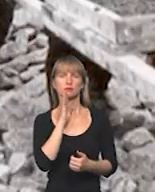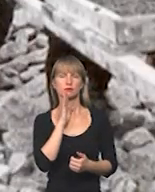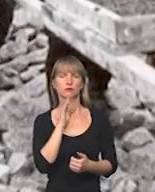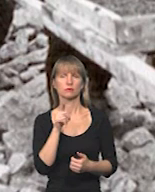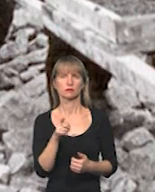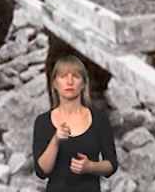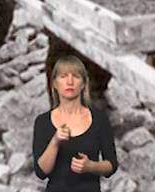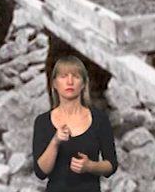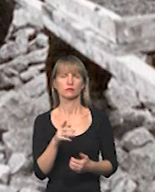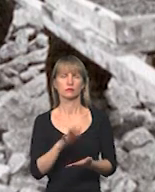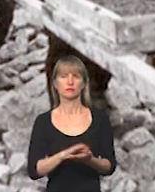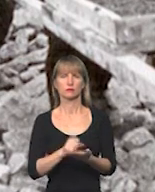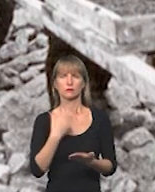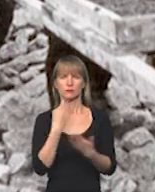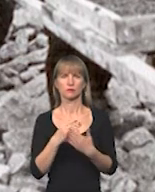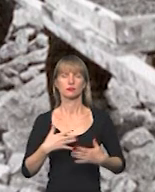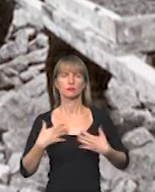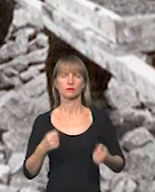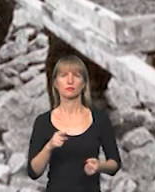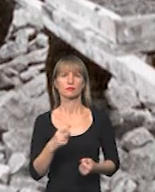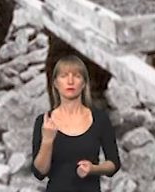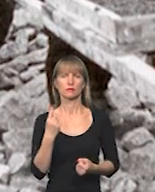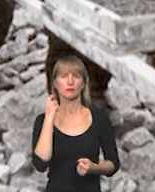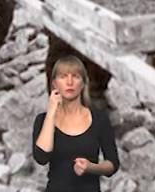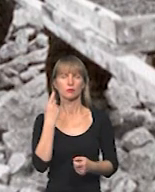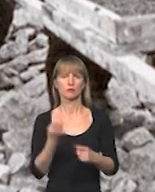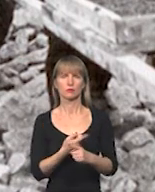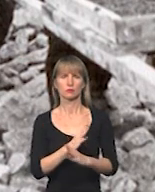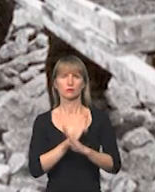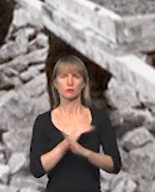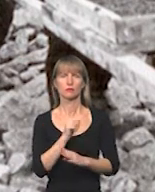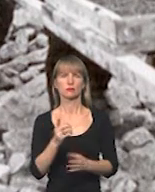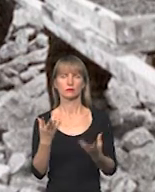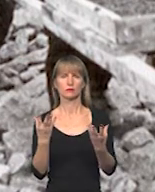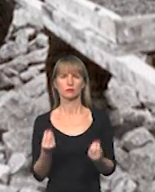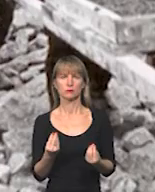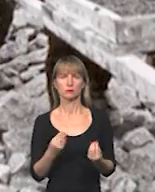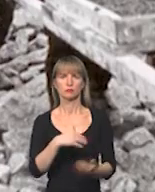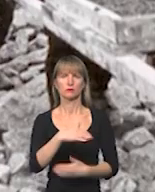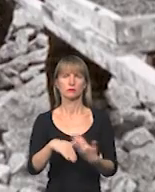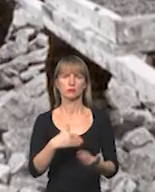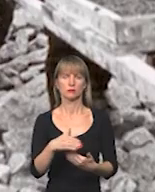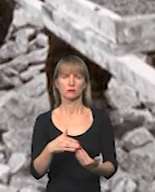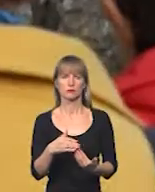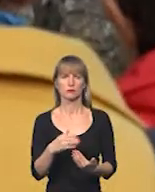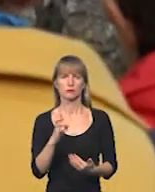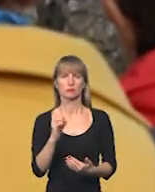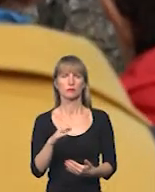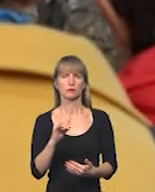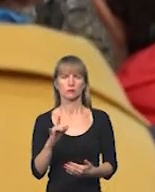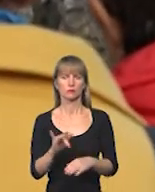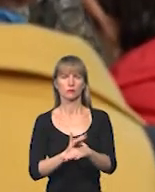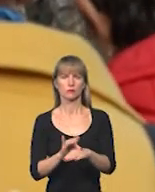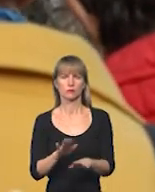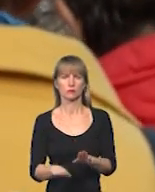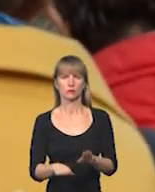підривали своє здоров'я, адже і в спеку, і в мороз, без перепочинку кожного дня мішали бетон голими ногами. Завдяки тому,